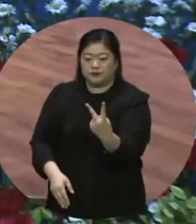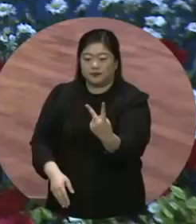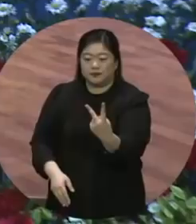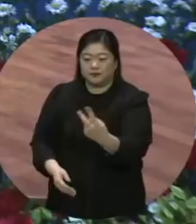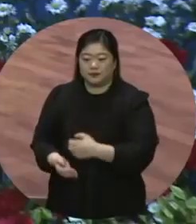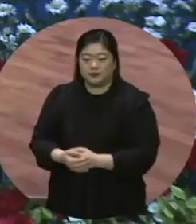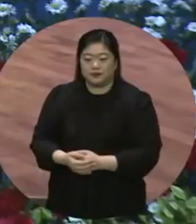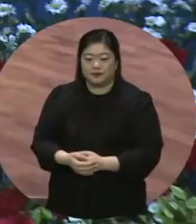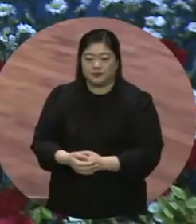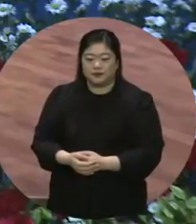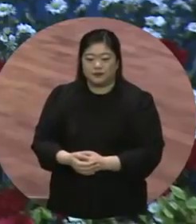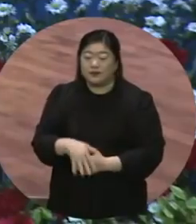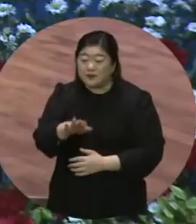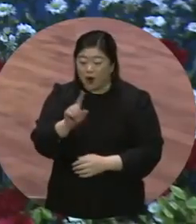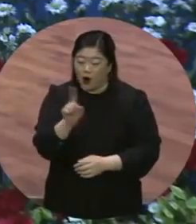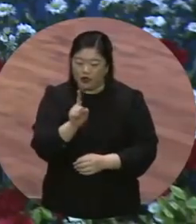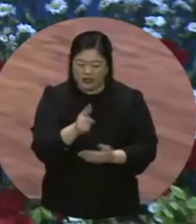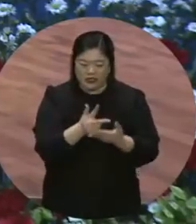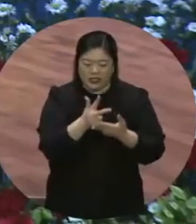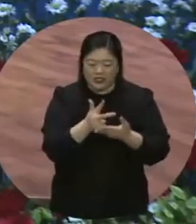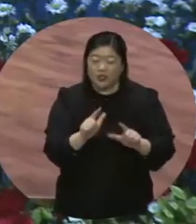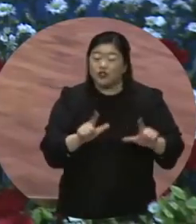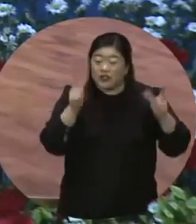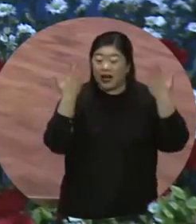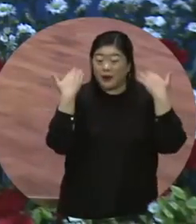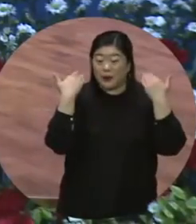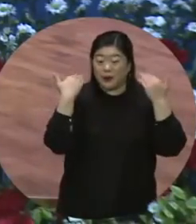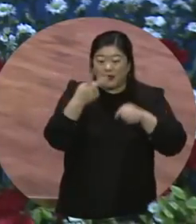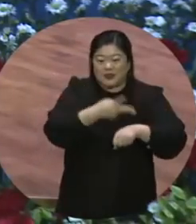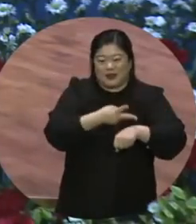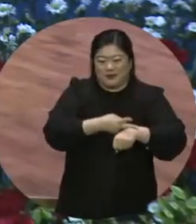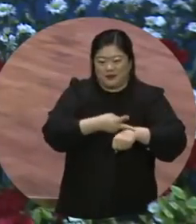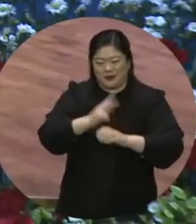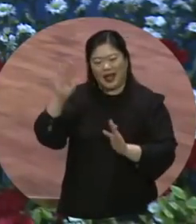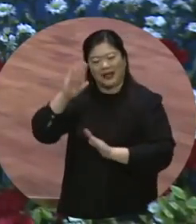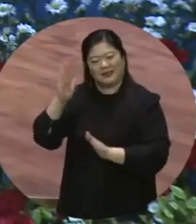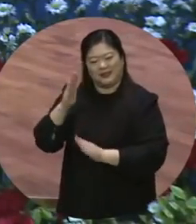어떤 주일학교 교사가 아이에게 질문했습니다.